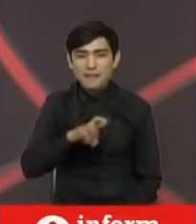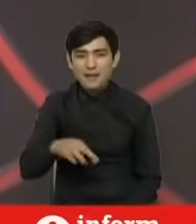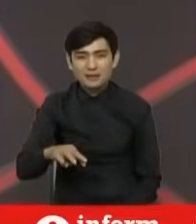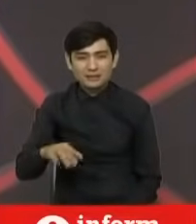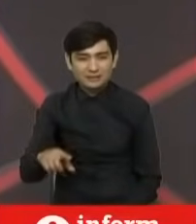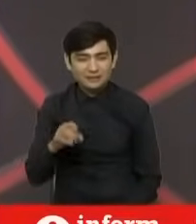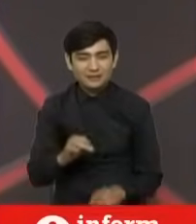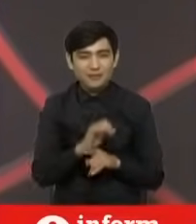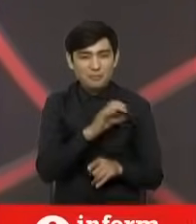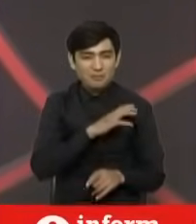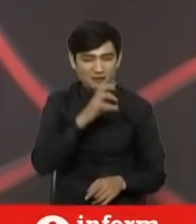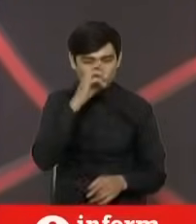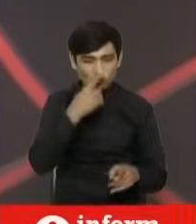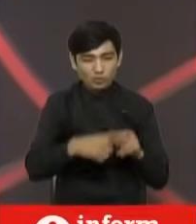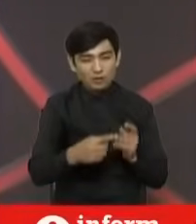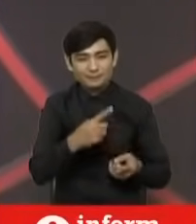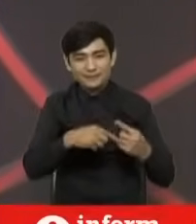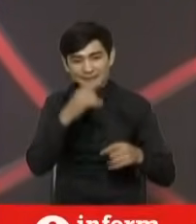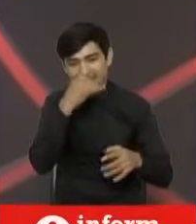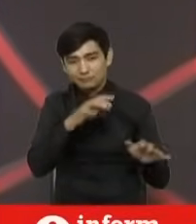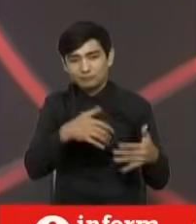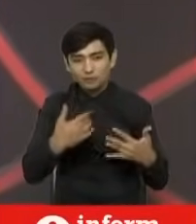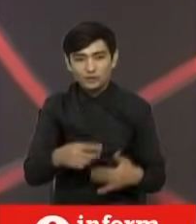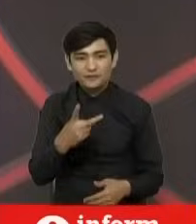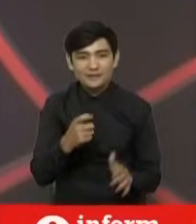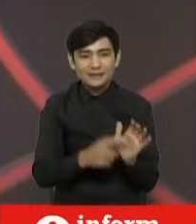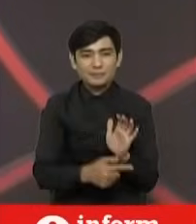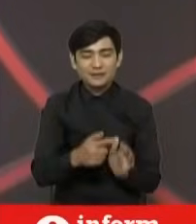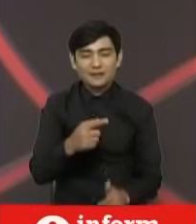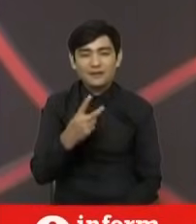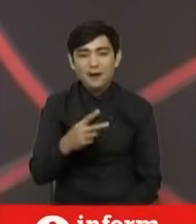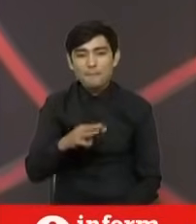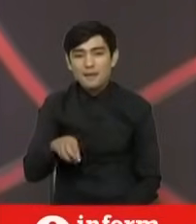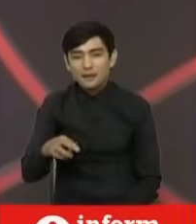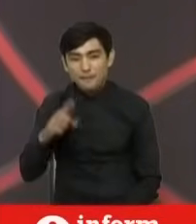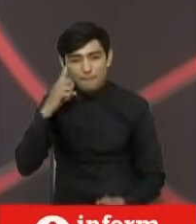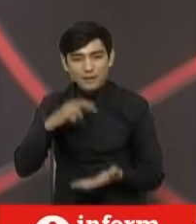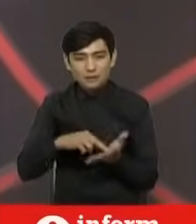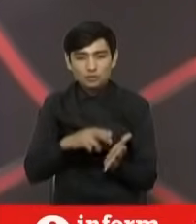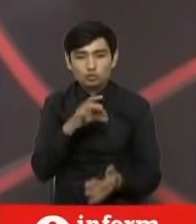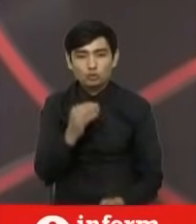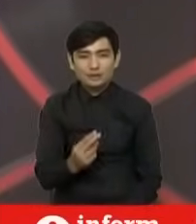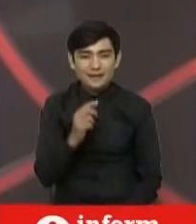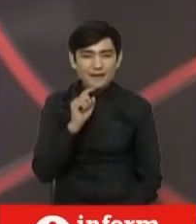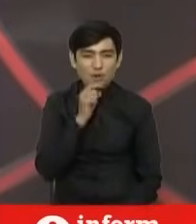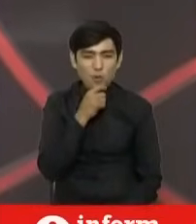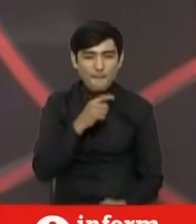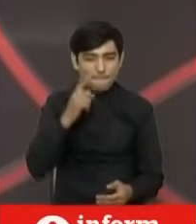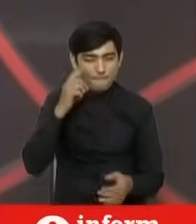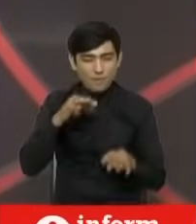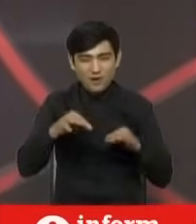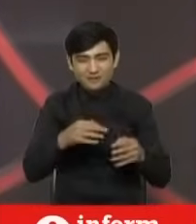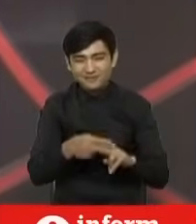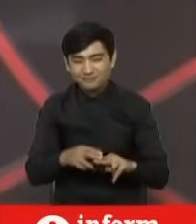миллиардов тенге вернули в Казахстан. 272 миллиарда из них планируется направить на социально-экономические проекты. Об этом